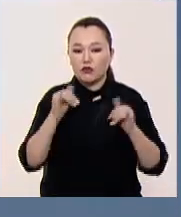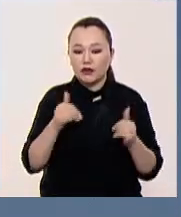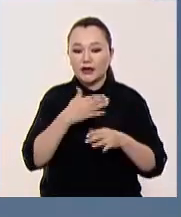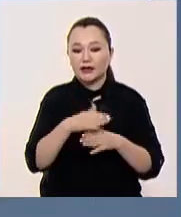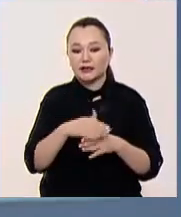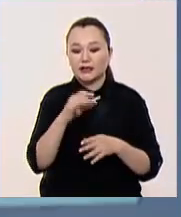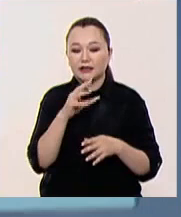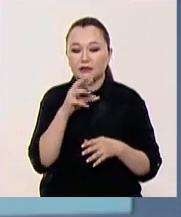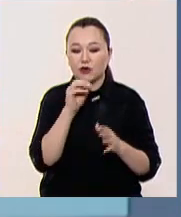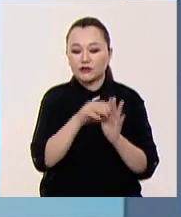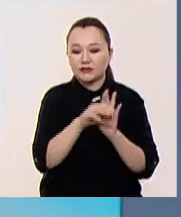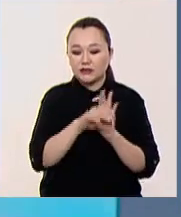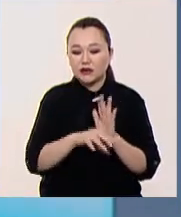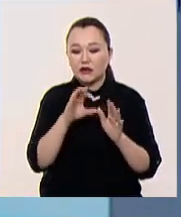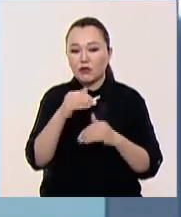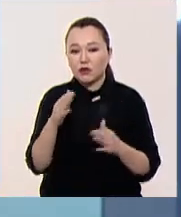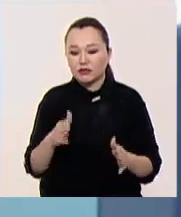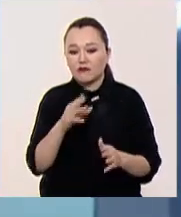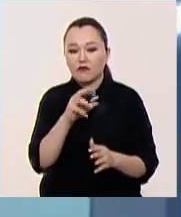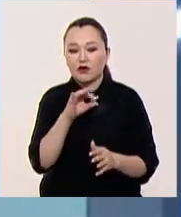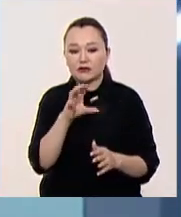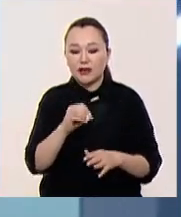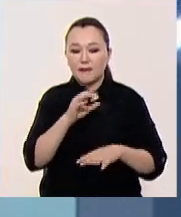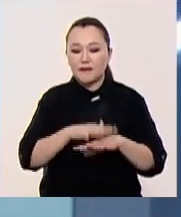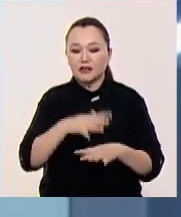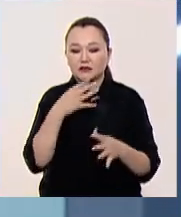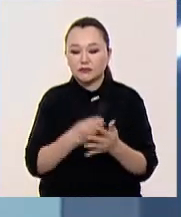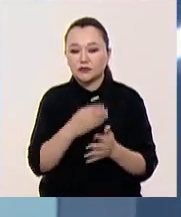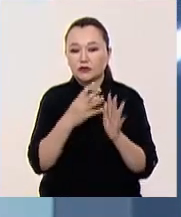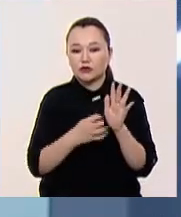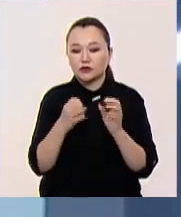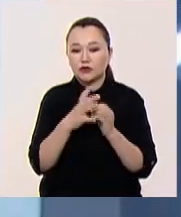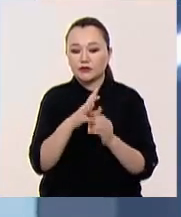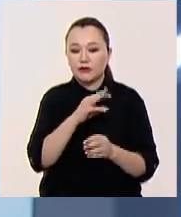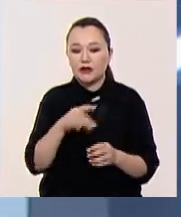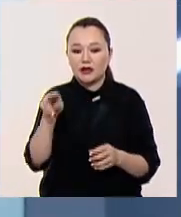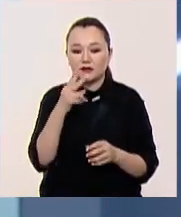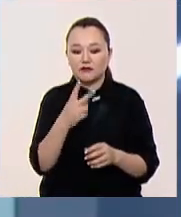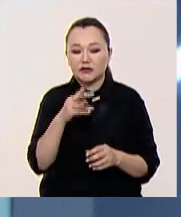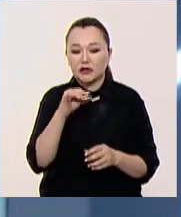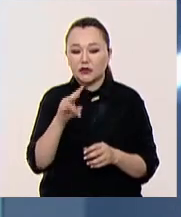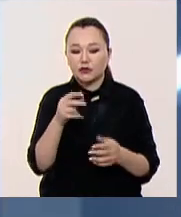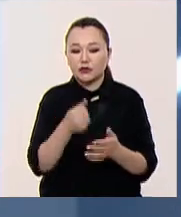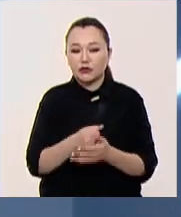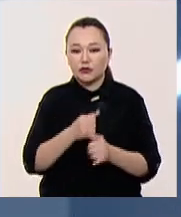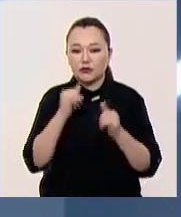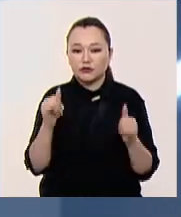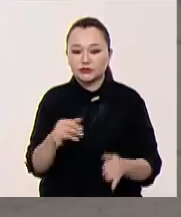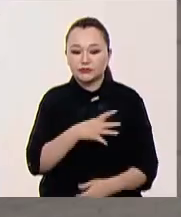кредиттік және депозиттік портфельдер Форте банктің өзінде 915 миллиардтан 2 триллион теңгеге дейін өскен екен.